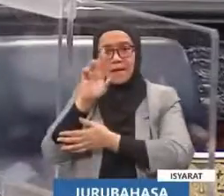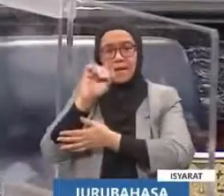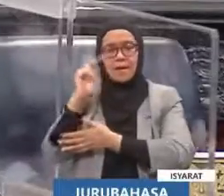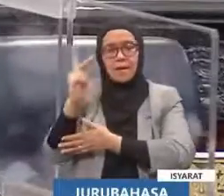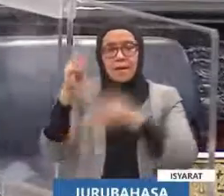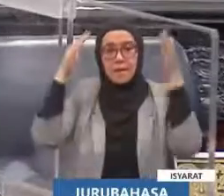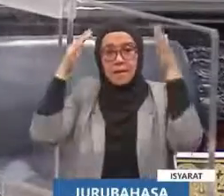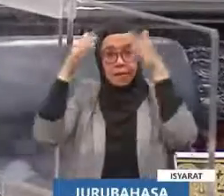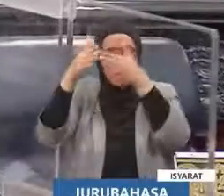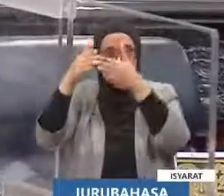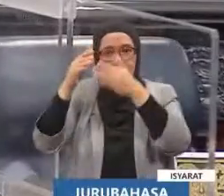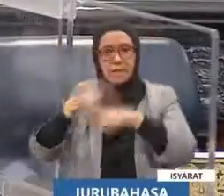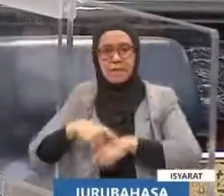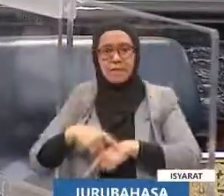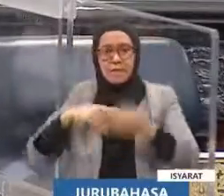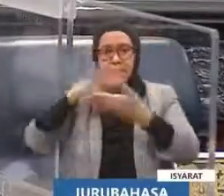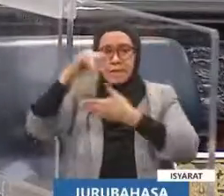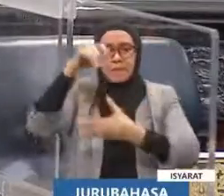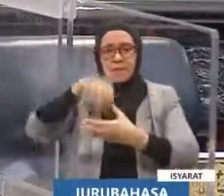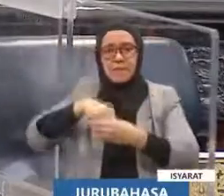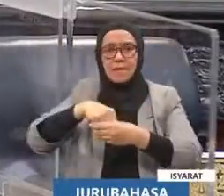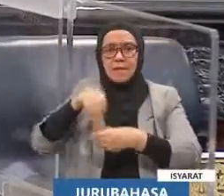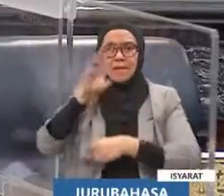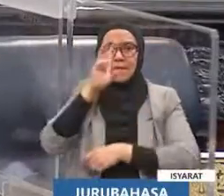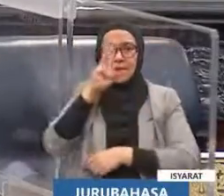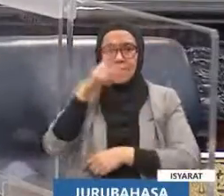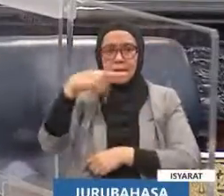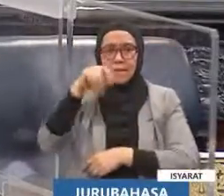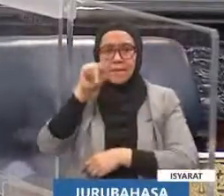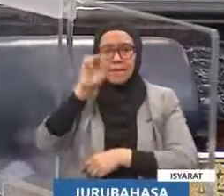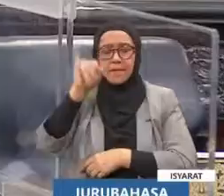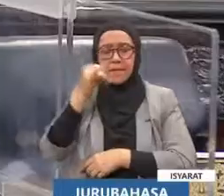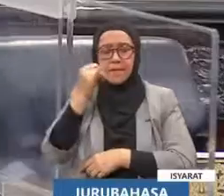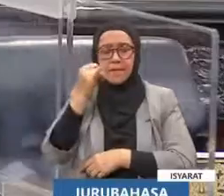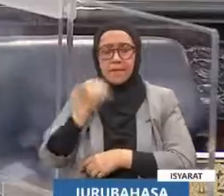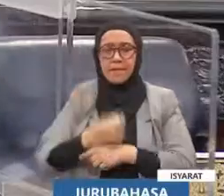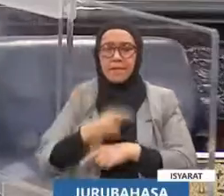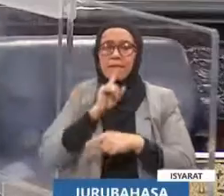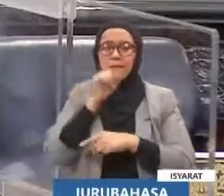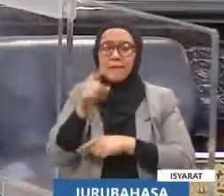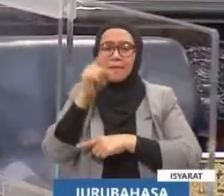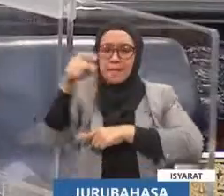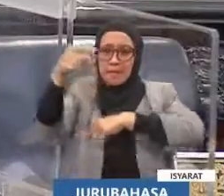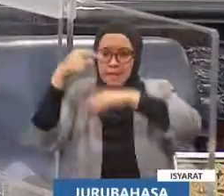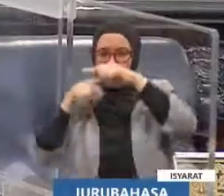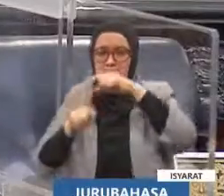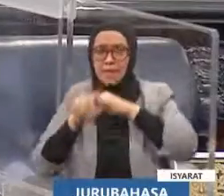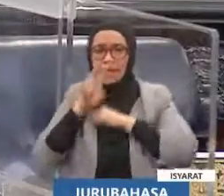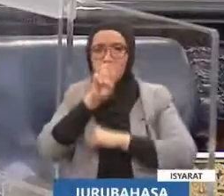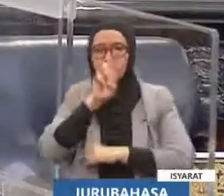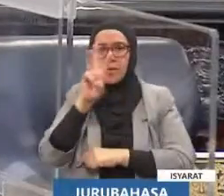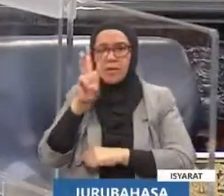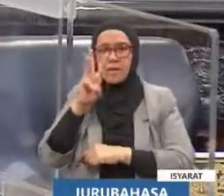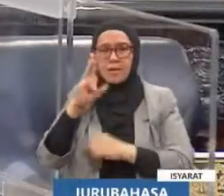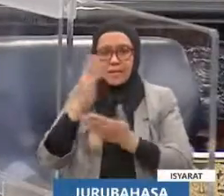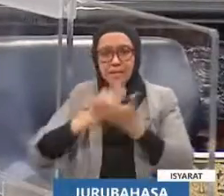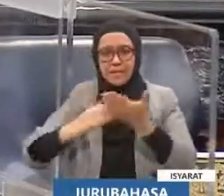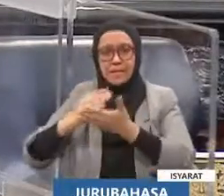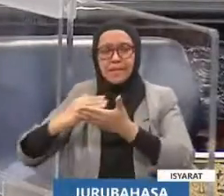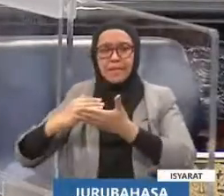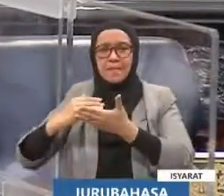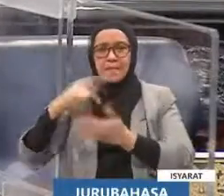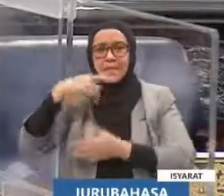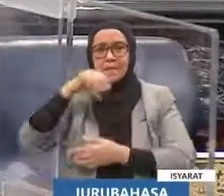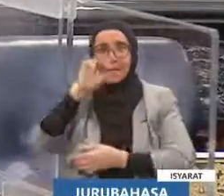Projek ini melibatkan 6 pakej utama yang telah dipecahkan kepada 26 sub-package. Sehingga kini status